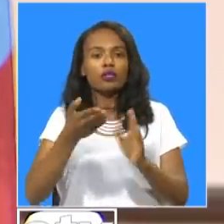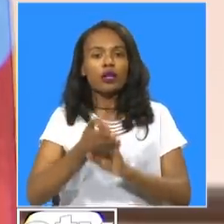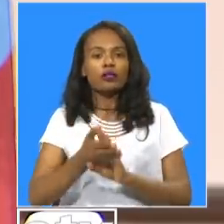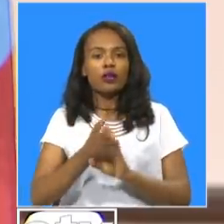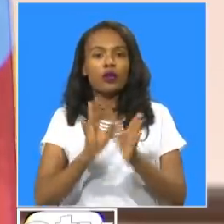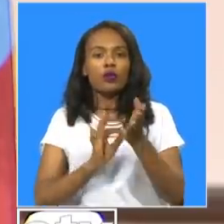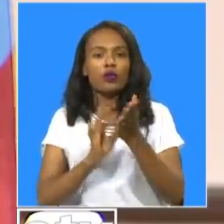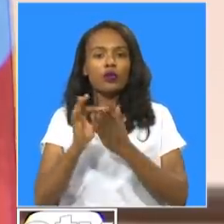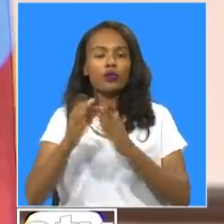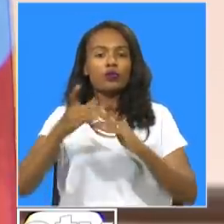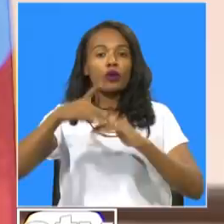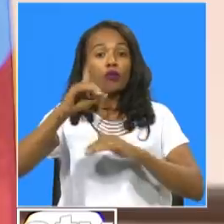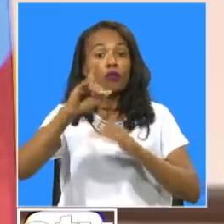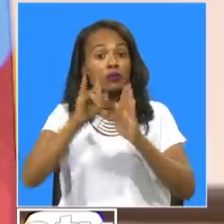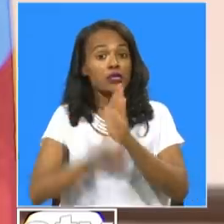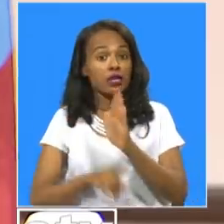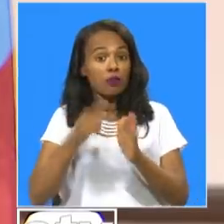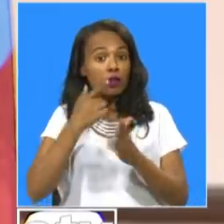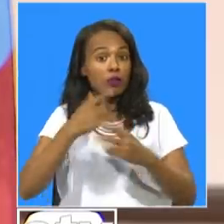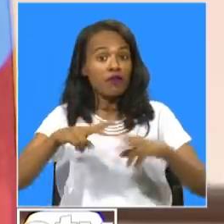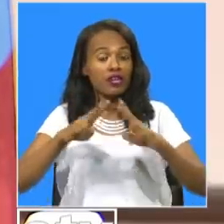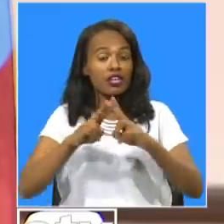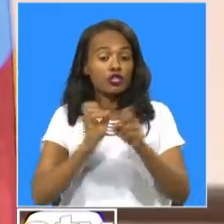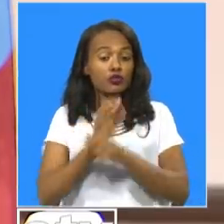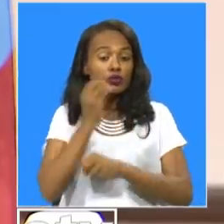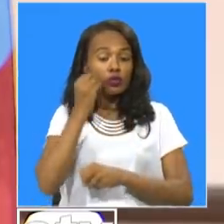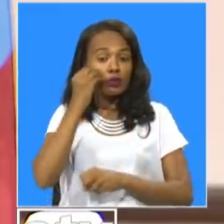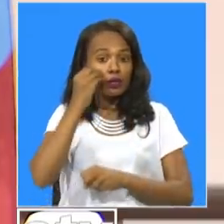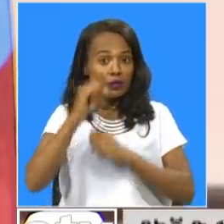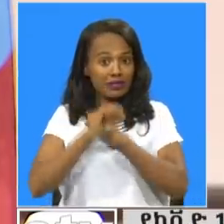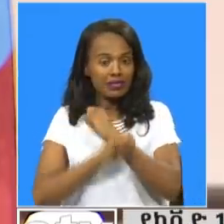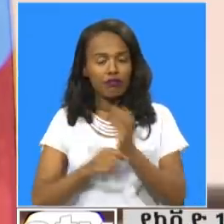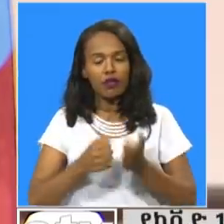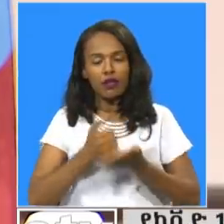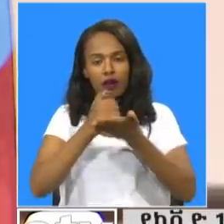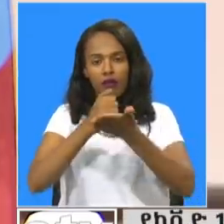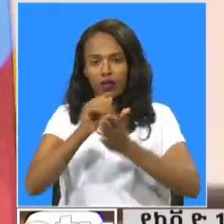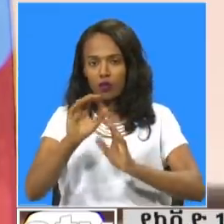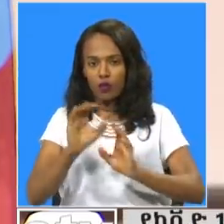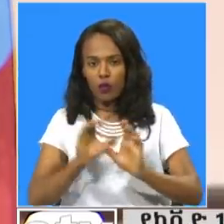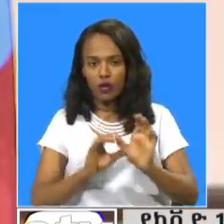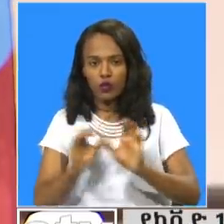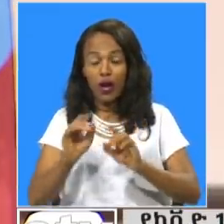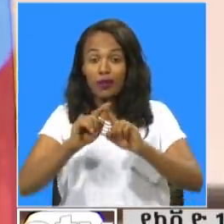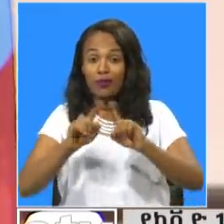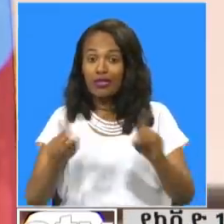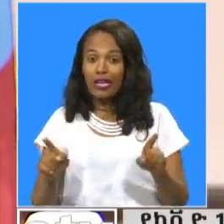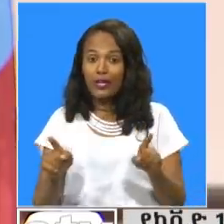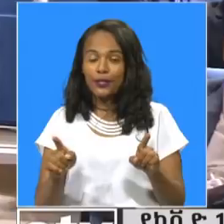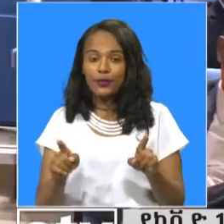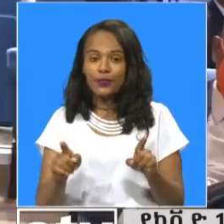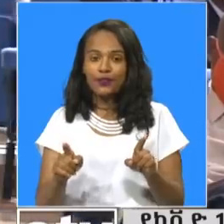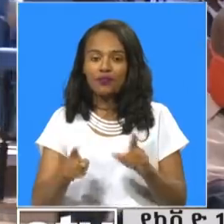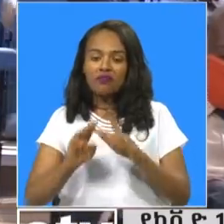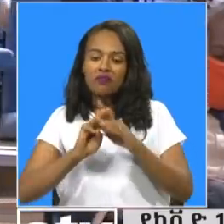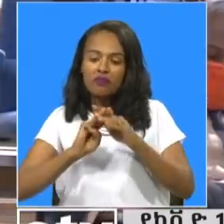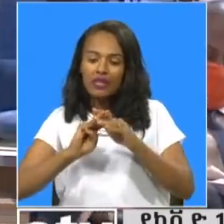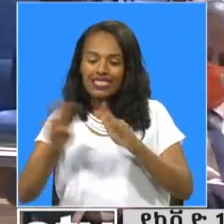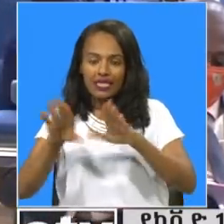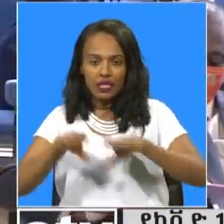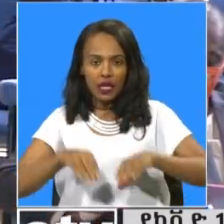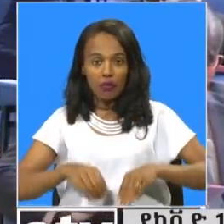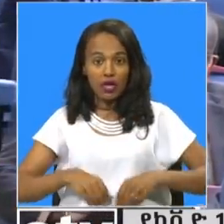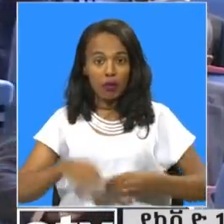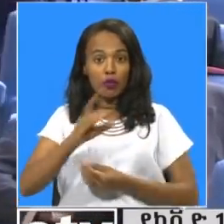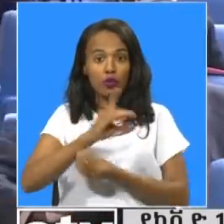ከፍም ዝቅም ቢል በፌደሬሽን ምክር ቤት ቀመር መሰረት ድጋፍ ተደርጎላቸዋል። በተለየ ስደተኛ የሚቀበሉ